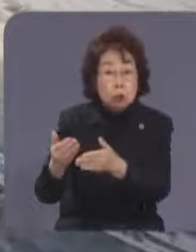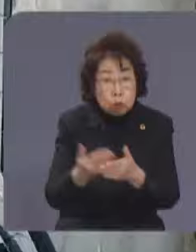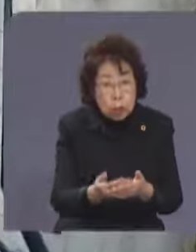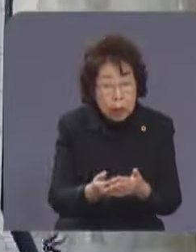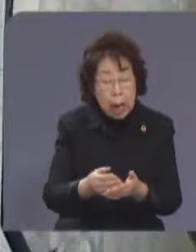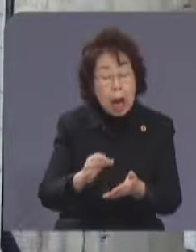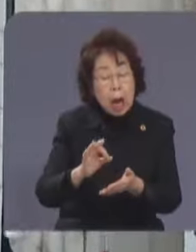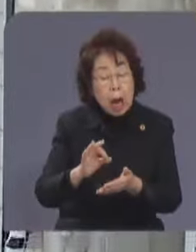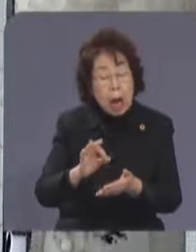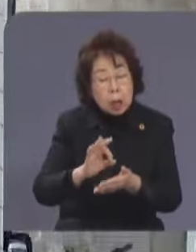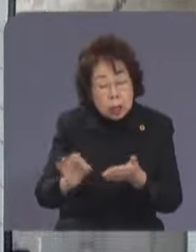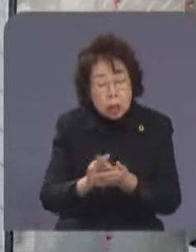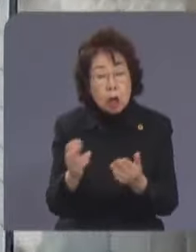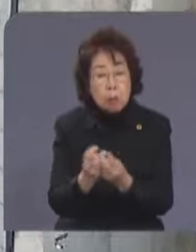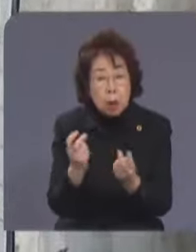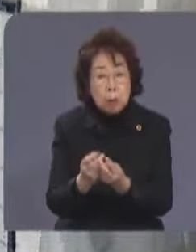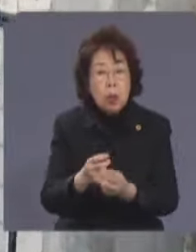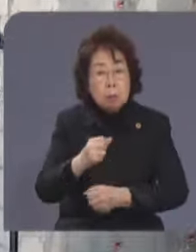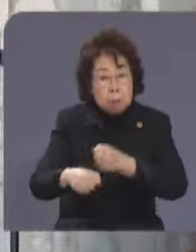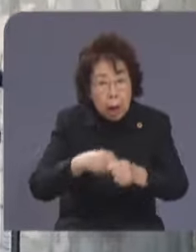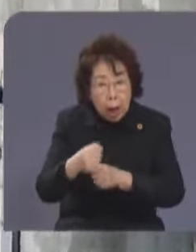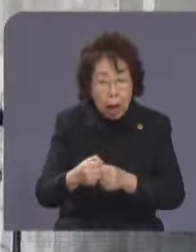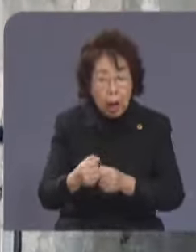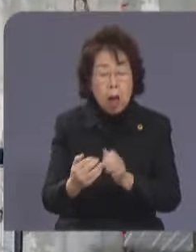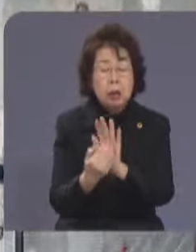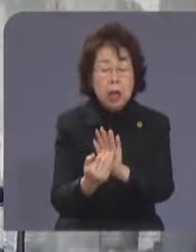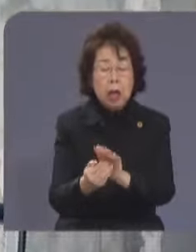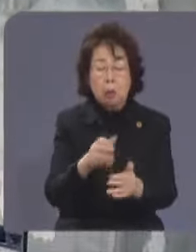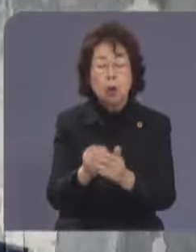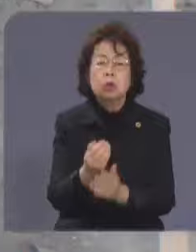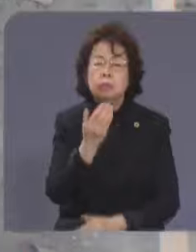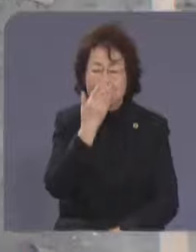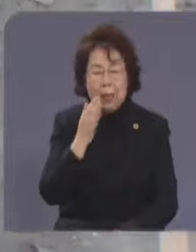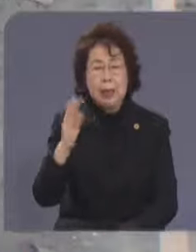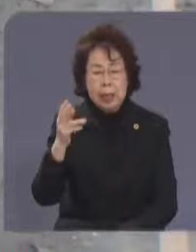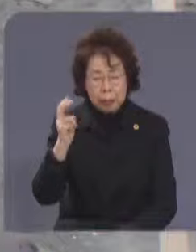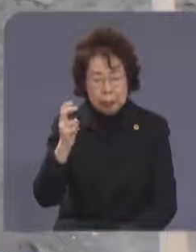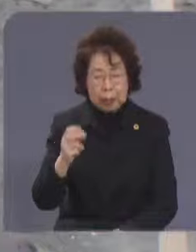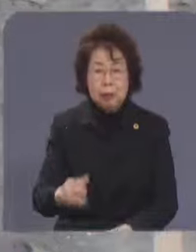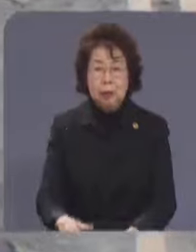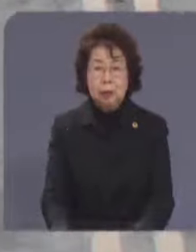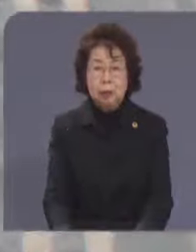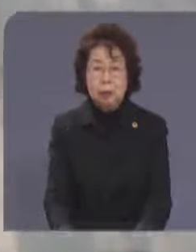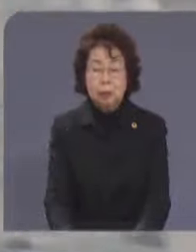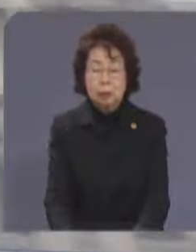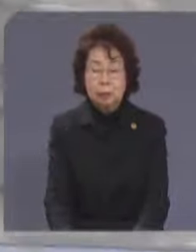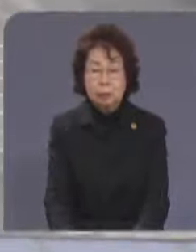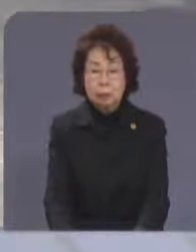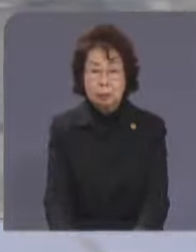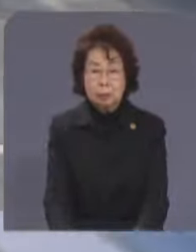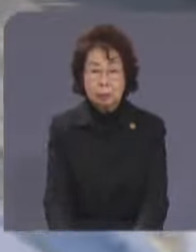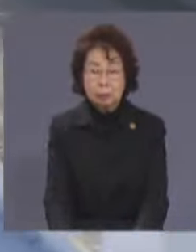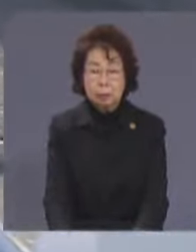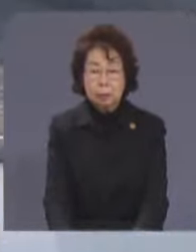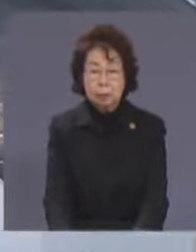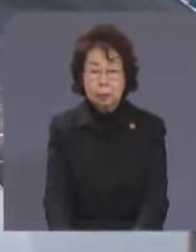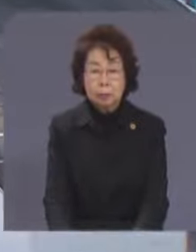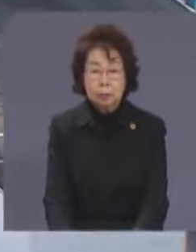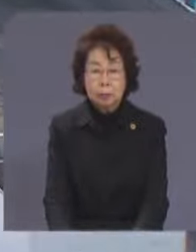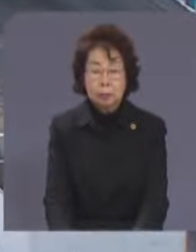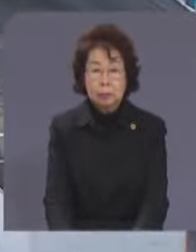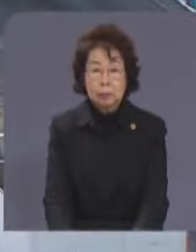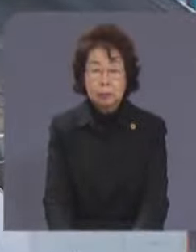사용 방식을 정해야 무분별한 공공기여금 사용을 막을 수 있다고 전문가들은 강조합니다. KBS 뉴스